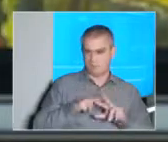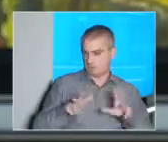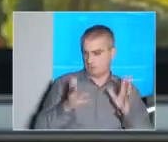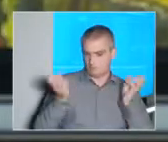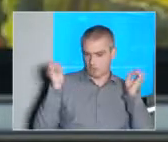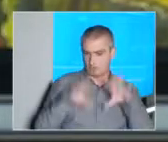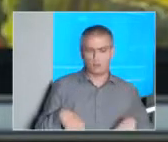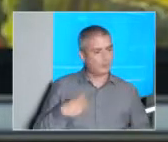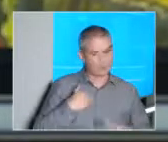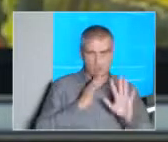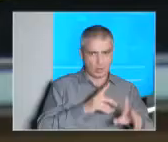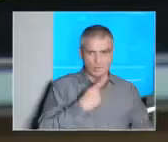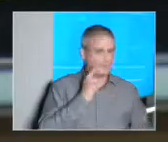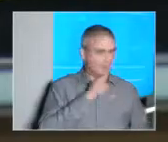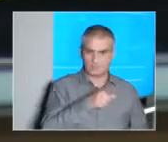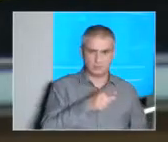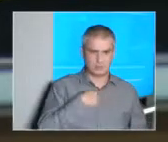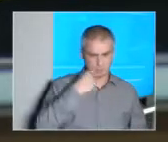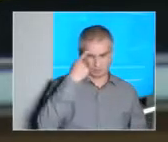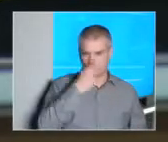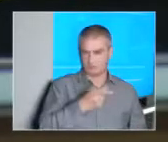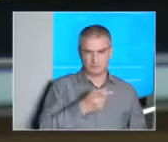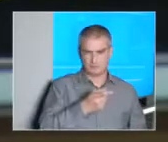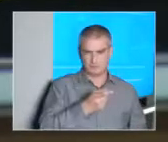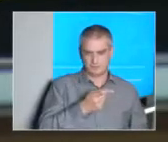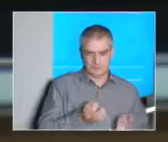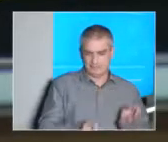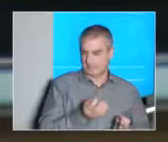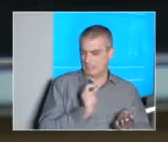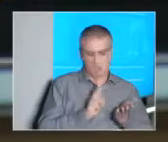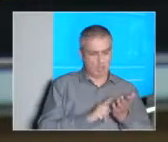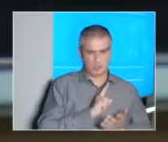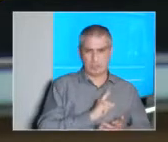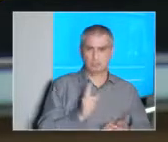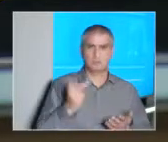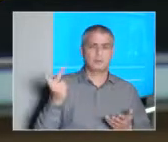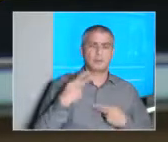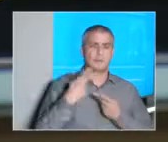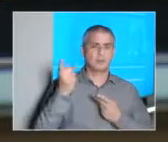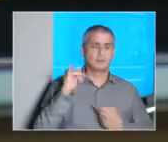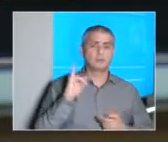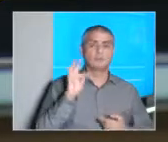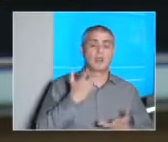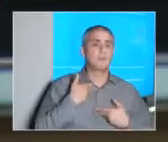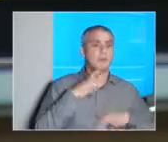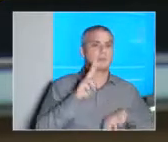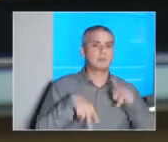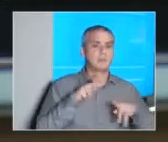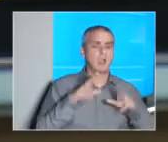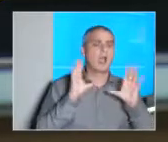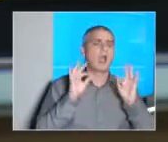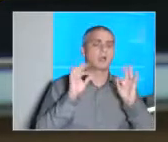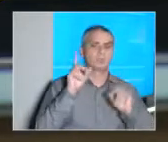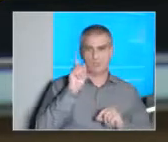שלהם מוחמר. אני מאוד לא אוהב את הכינוי הזה, אני חושב שכינוי ציני, מקבלים בבית החולים יוסף טל טיפולים,